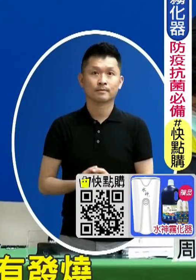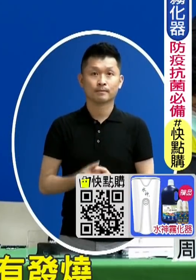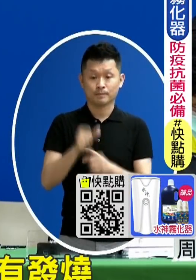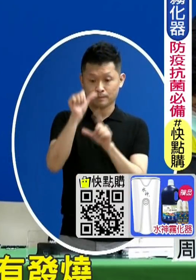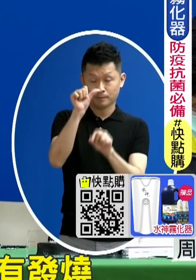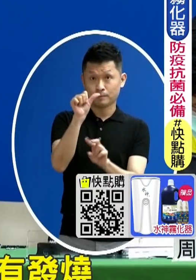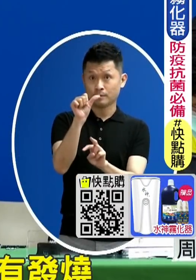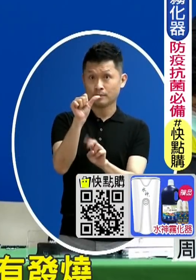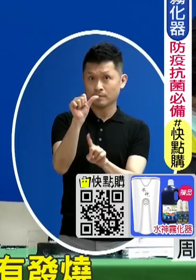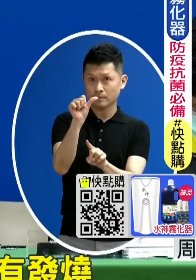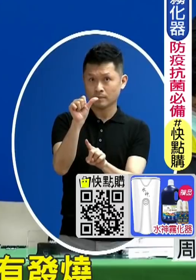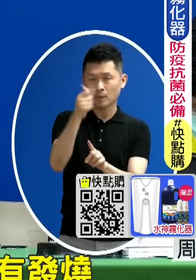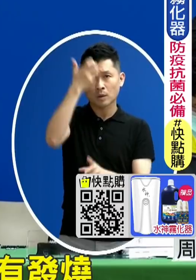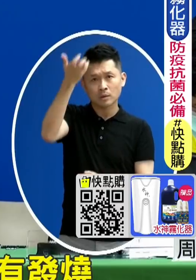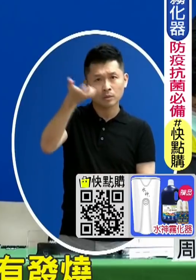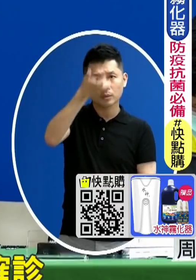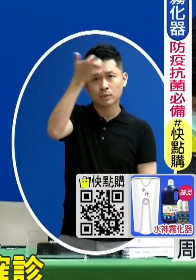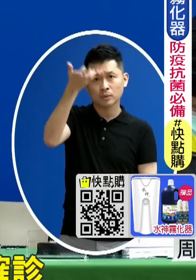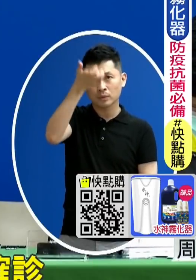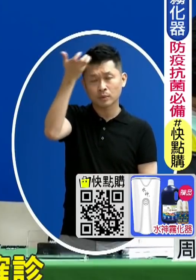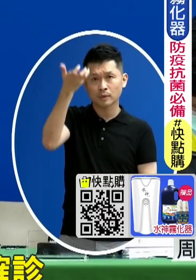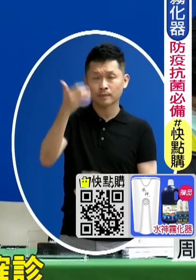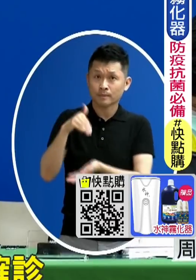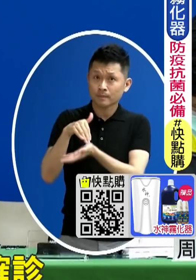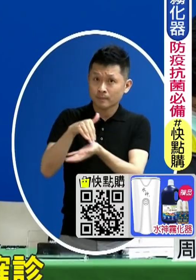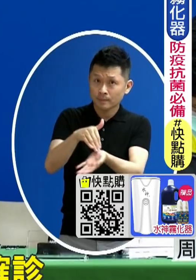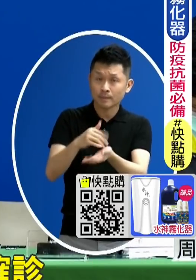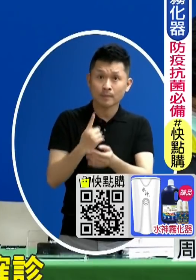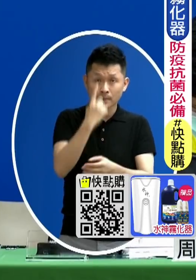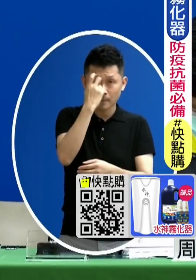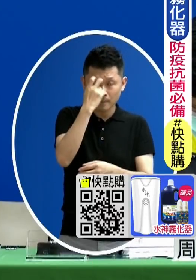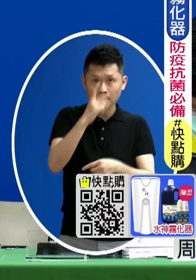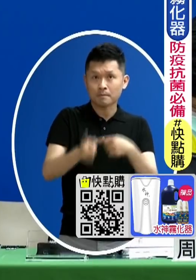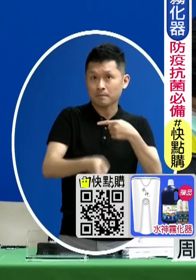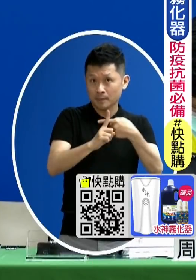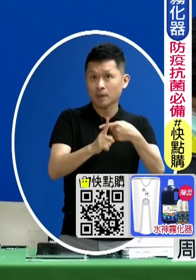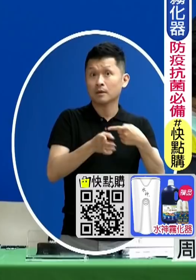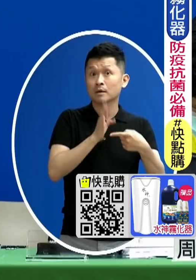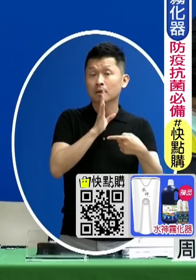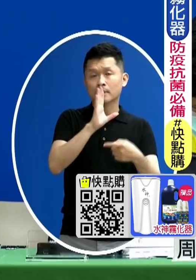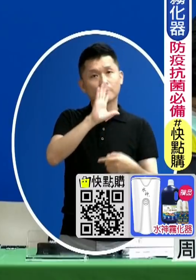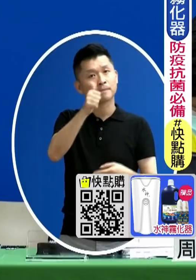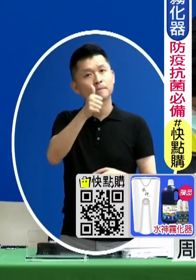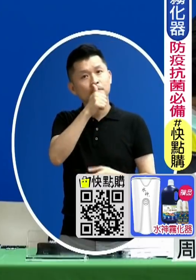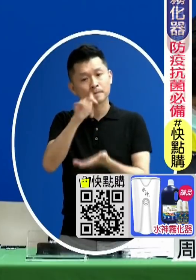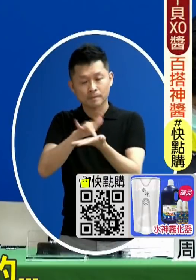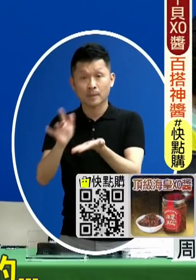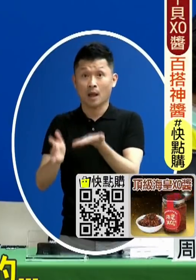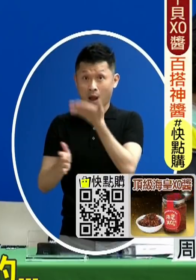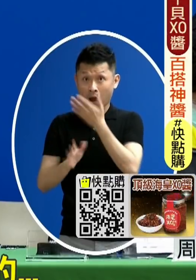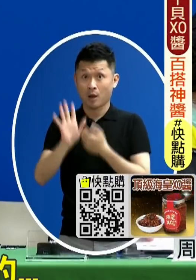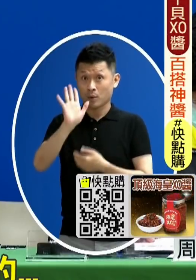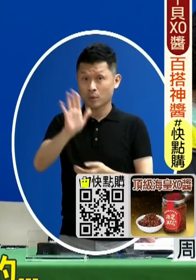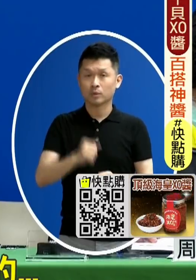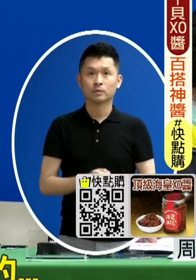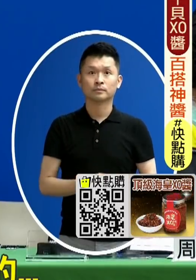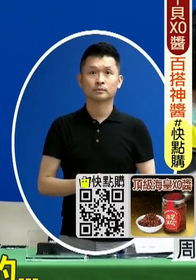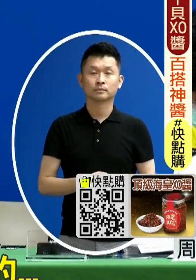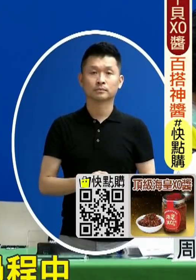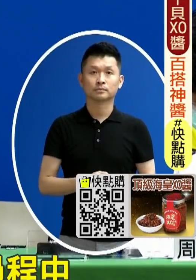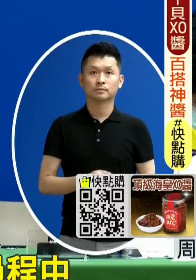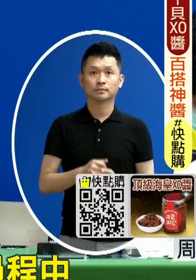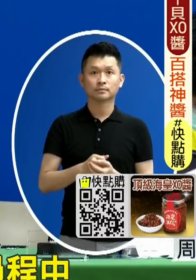个5月21号的时候有发烧，那当时有就医采检确诊，那返家服药，那后来在这个服药